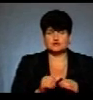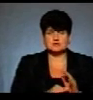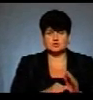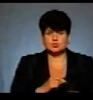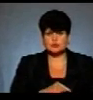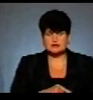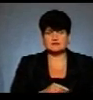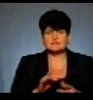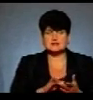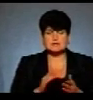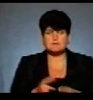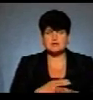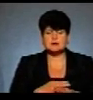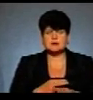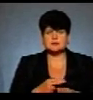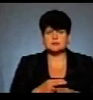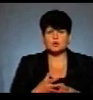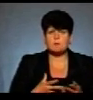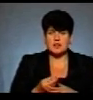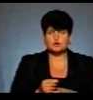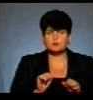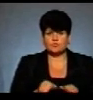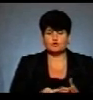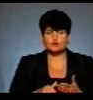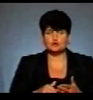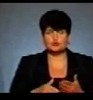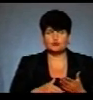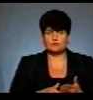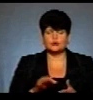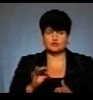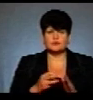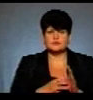в Центр безоплатної правової допомоги цілодобовий контактний телефон